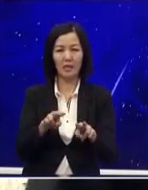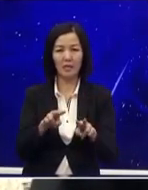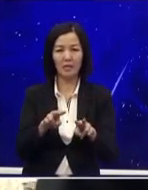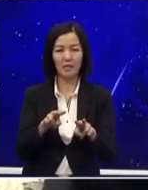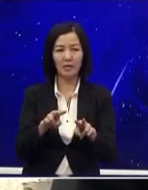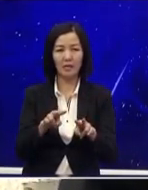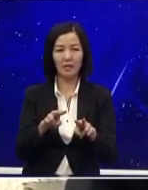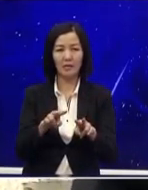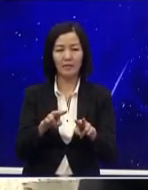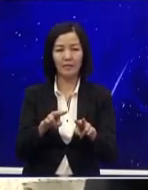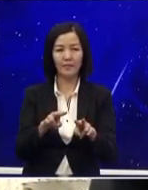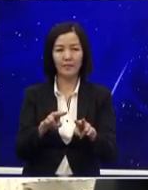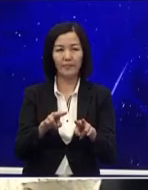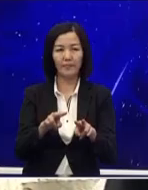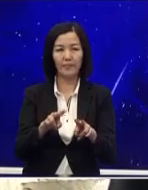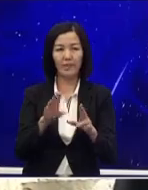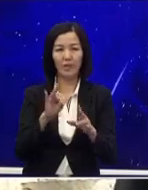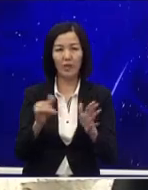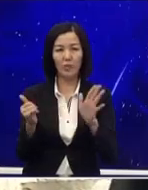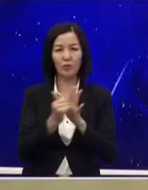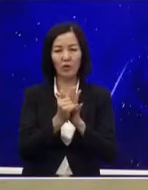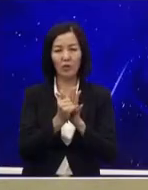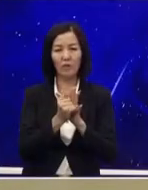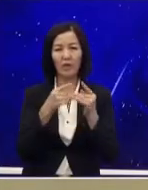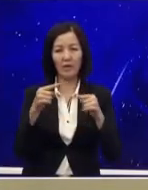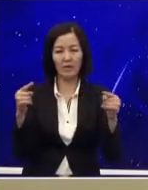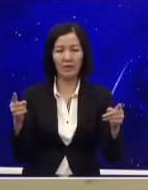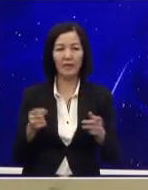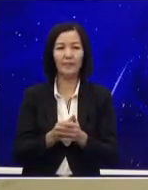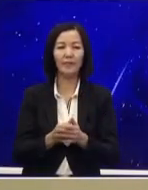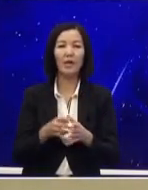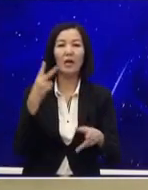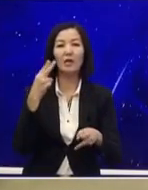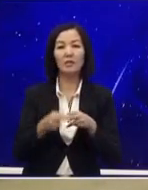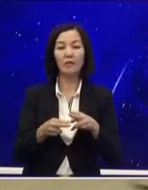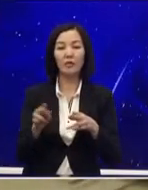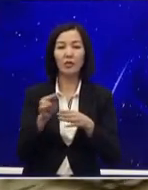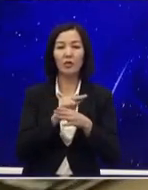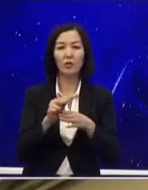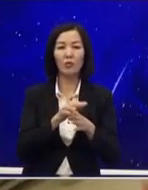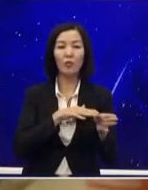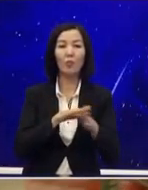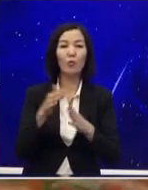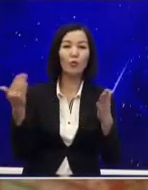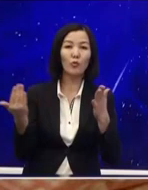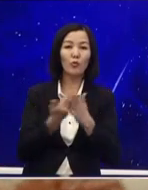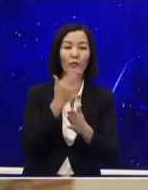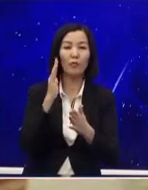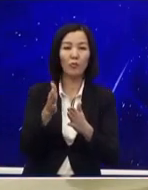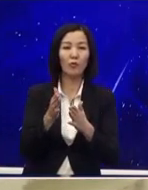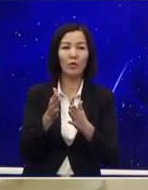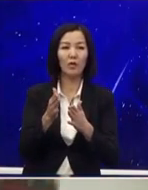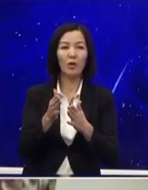кафеля и установка раковин. По завершению всех ремонтных работ здание полностью преобразится, а главное, станет